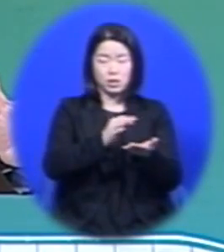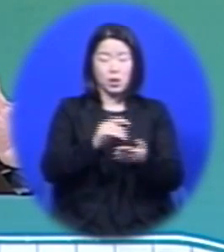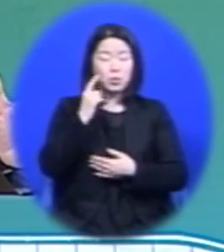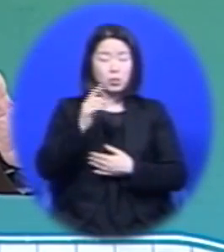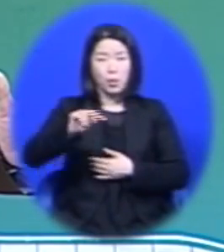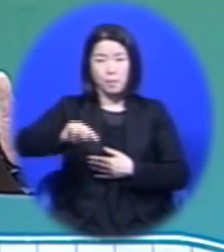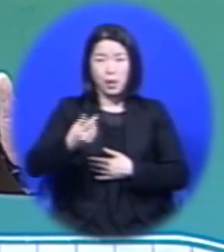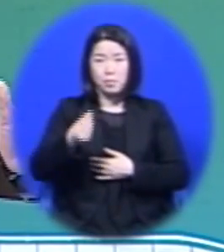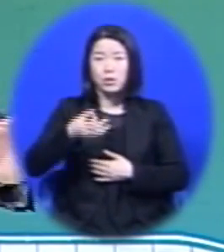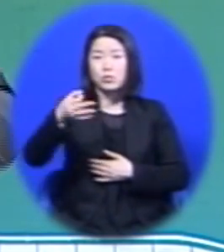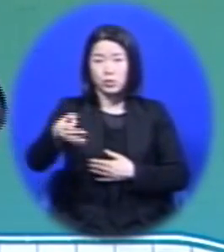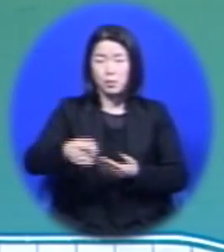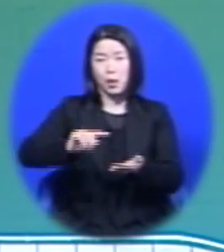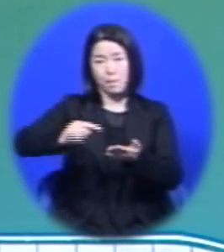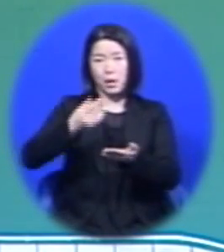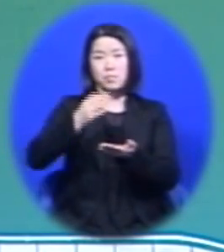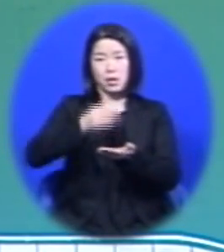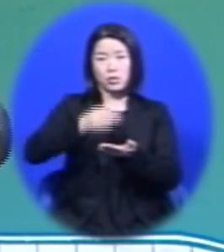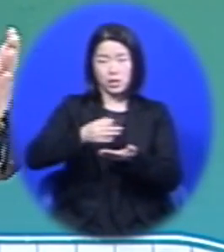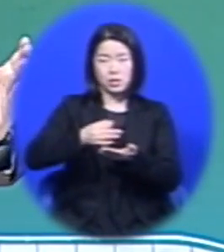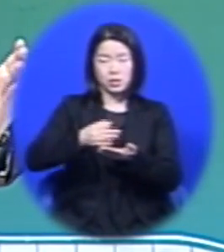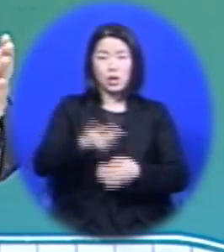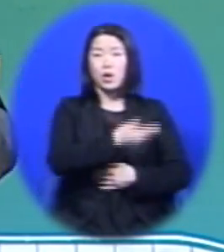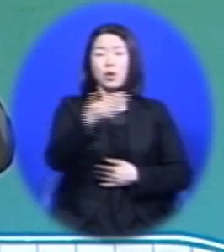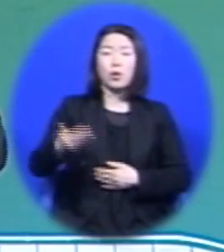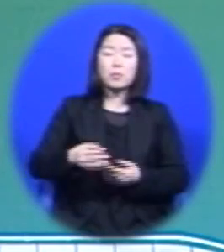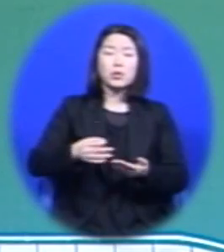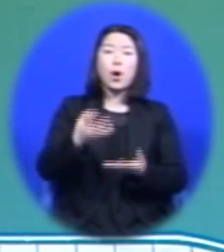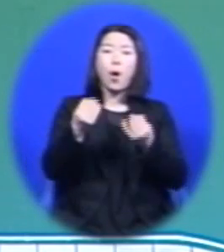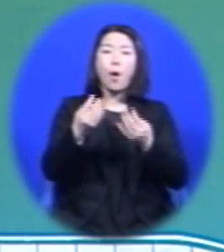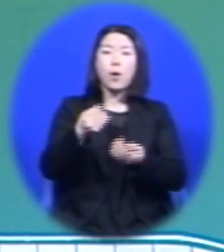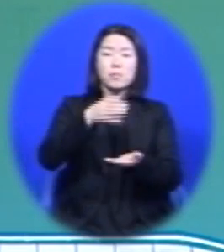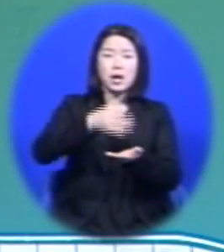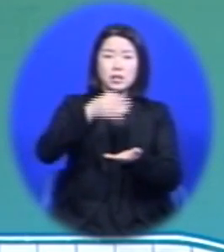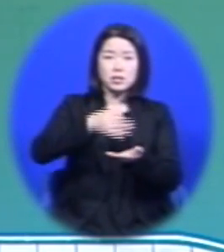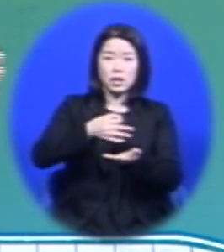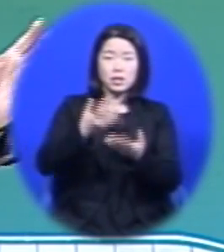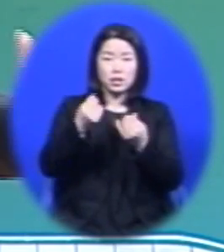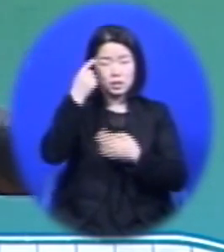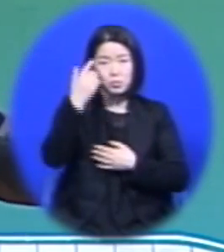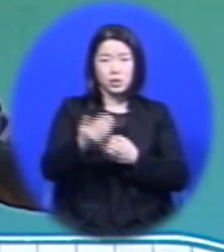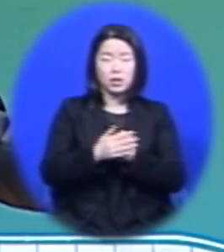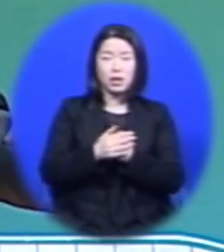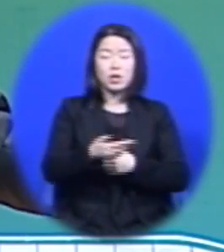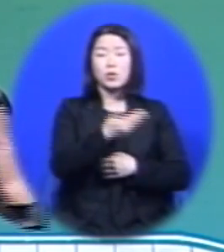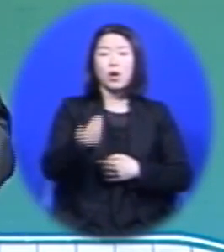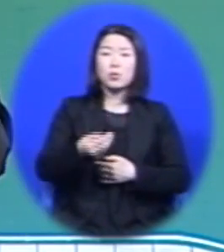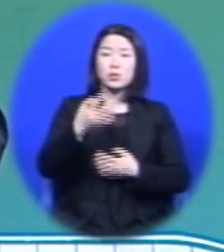원짜리죠. 여러분, 여러분은 얼마짜리인 것 같습니까? 여러분은 얼마짜리